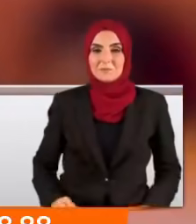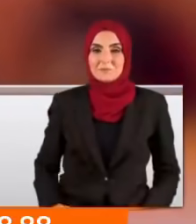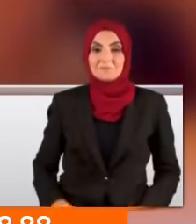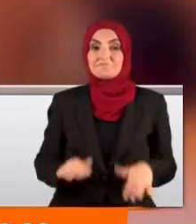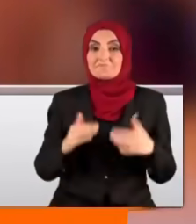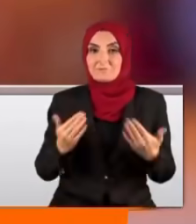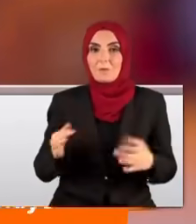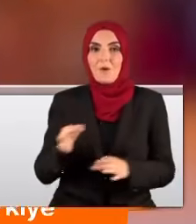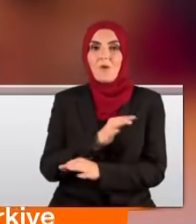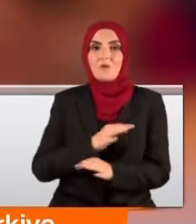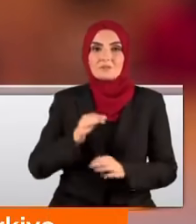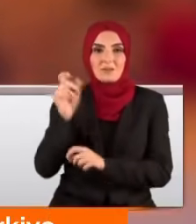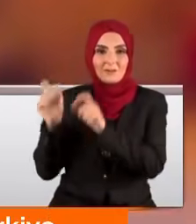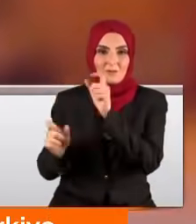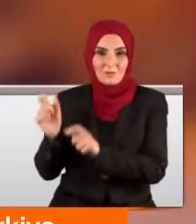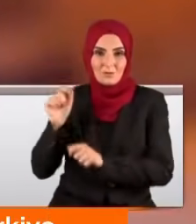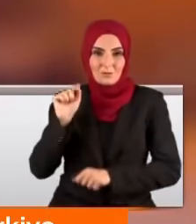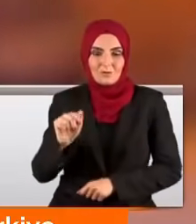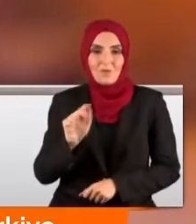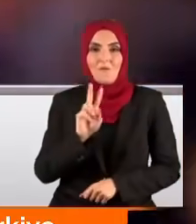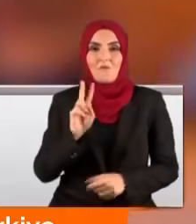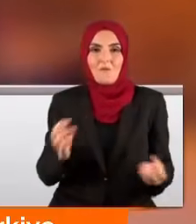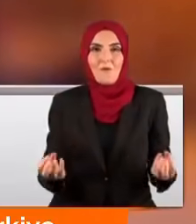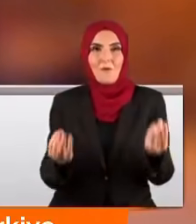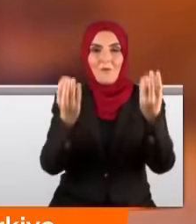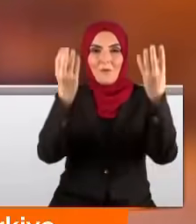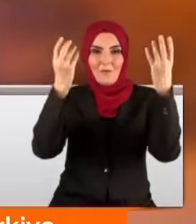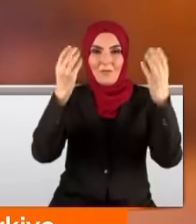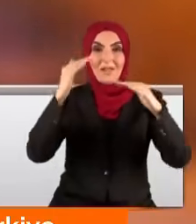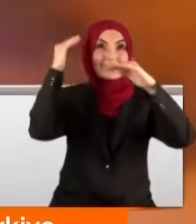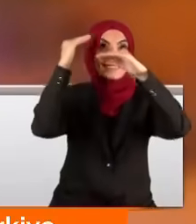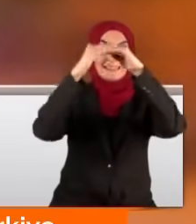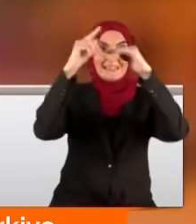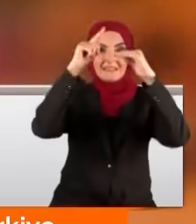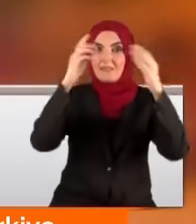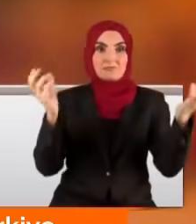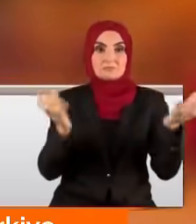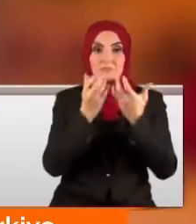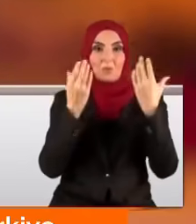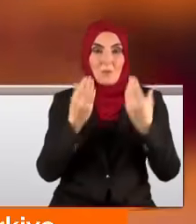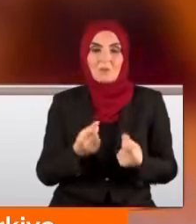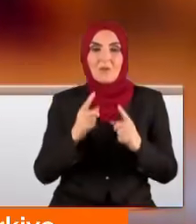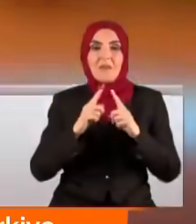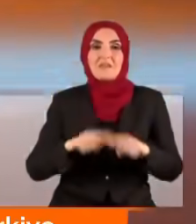Ancak organizatörler volkanların tavanı tutuşturacağını hesap edemedi.